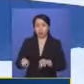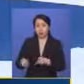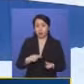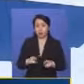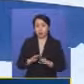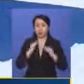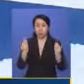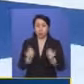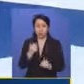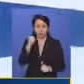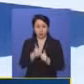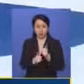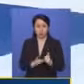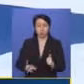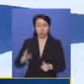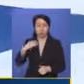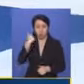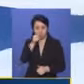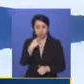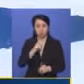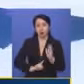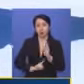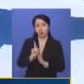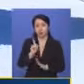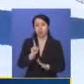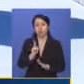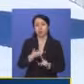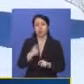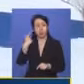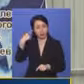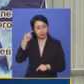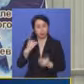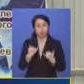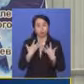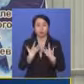район. Еще в прошлом году глава региона говорил о начале реализации этой идеи. На